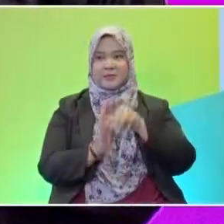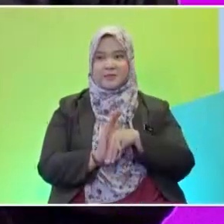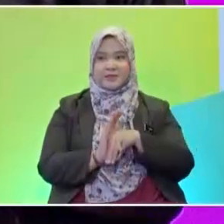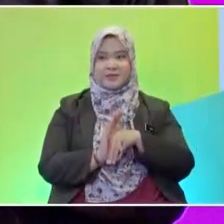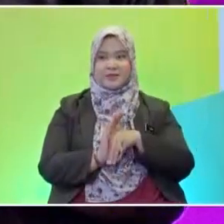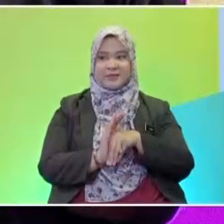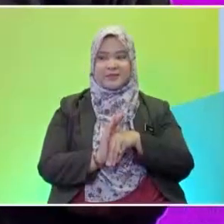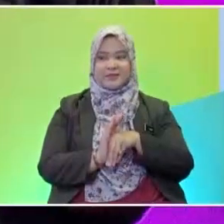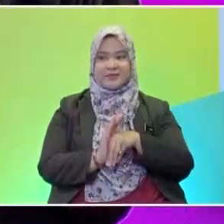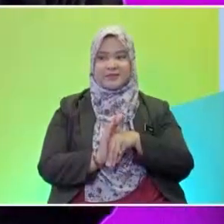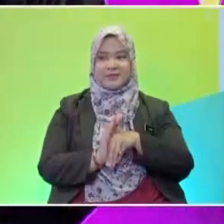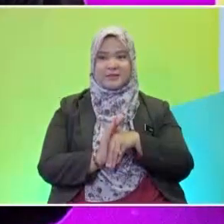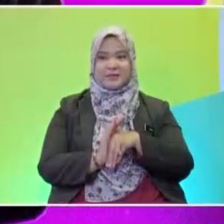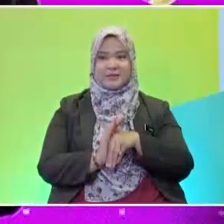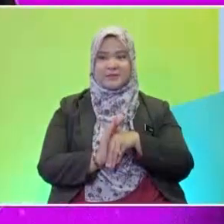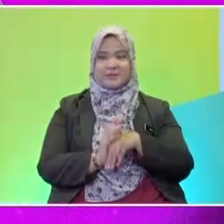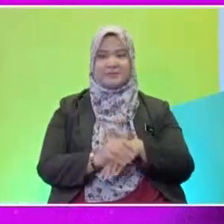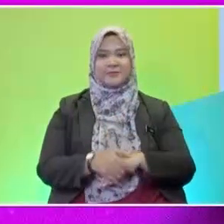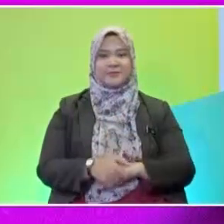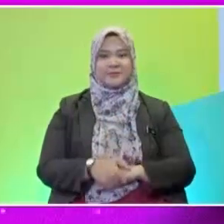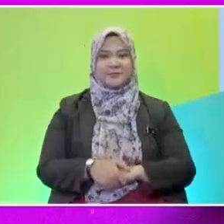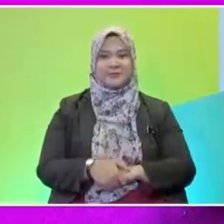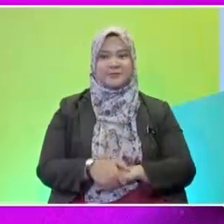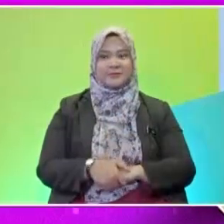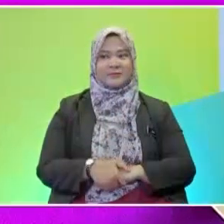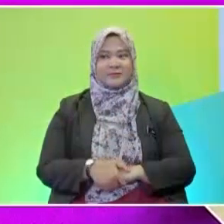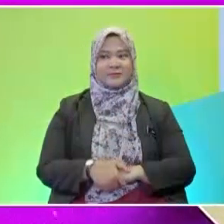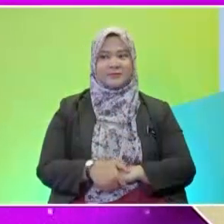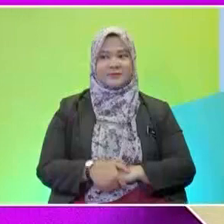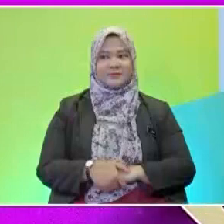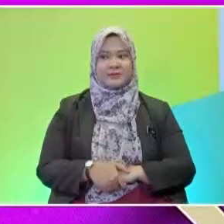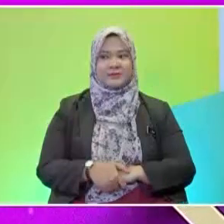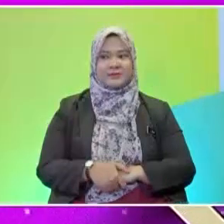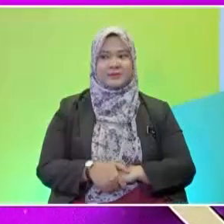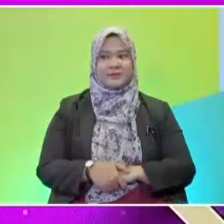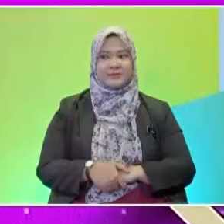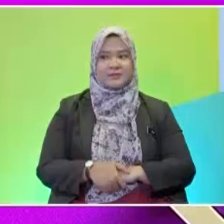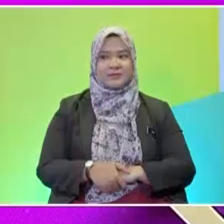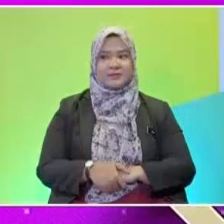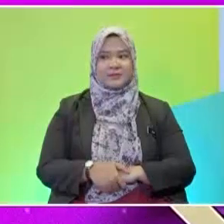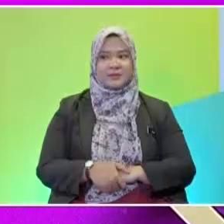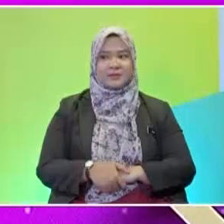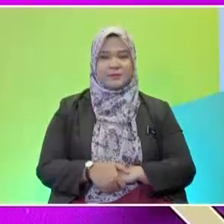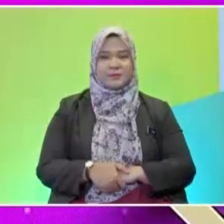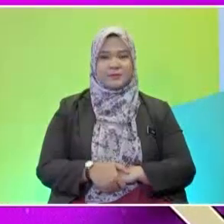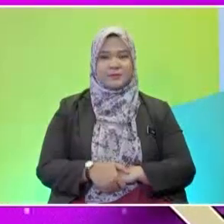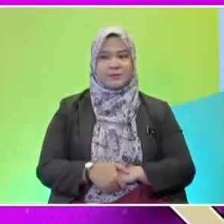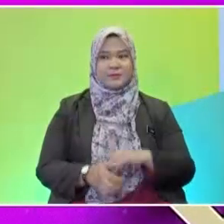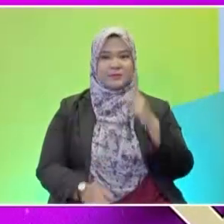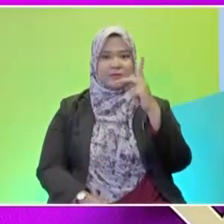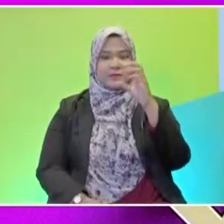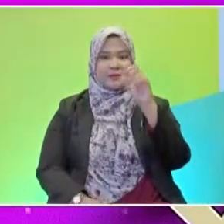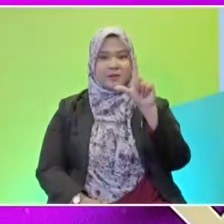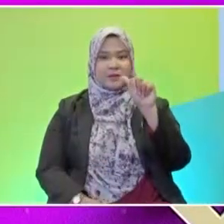merah jambu warna biru dan juga warna ungu dibuat daripada dihasilkan berwarna